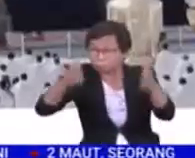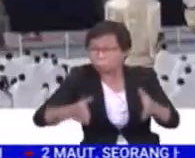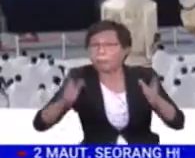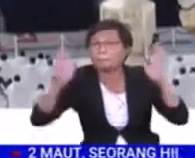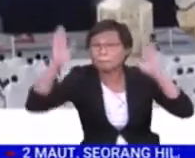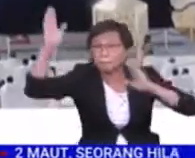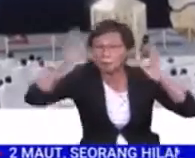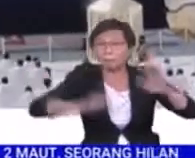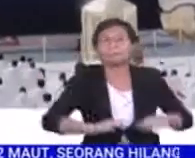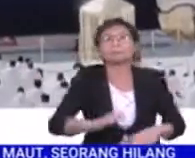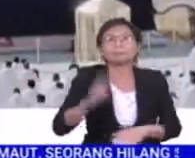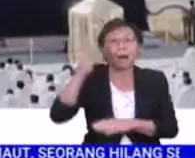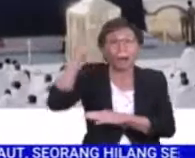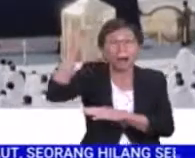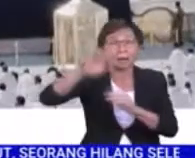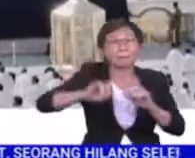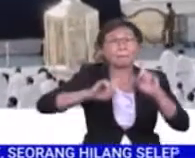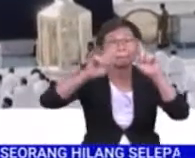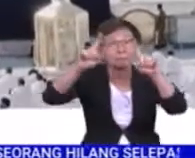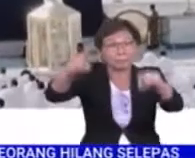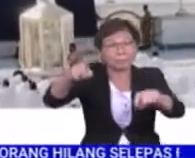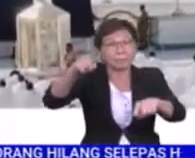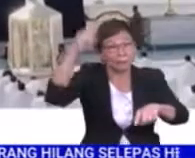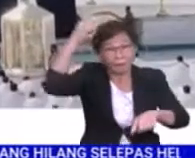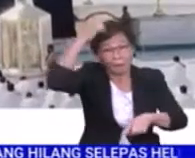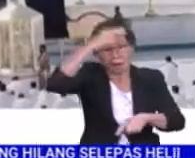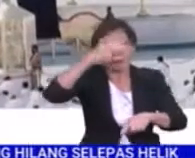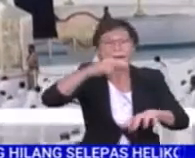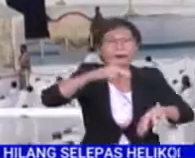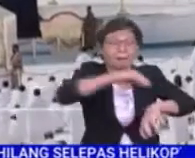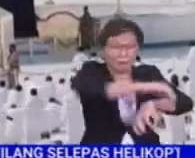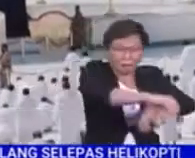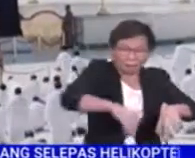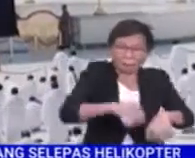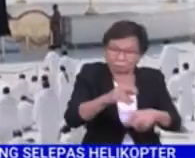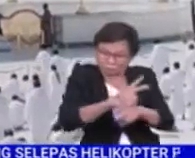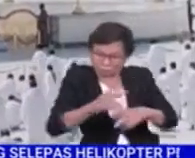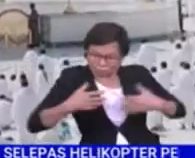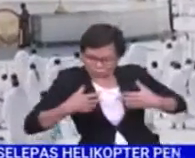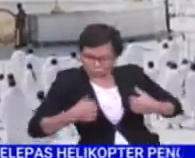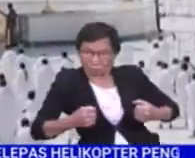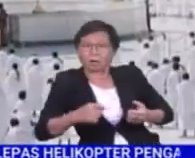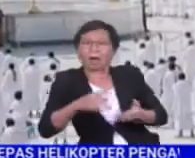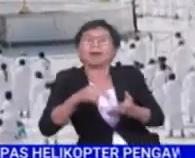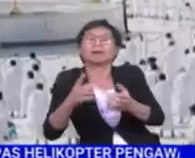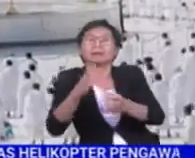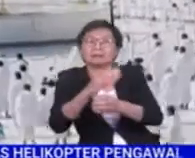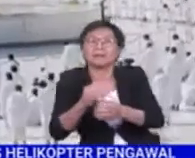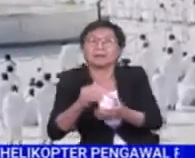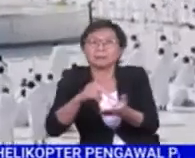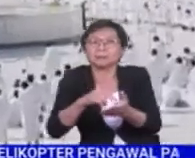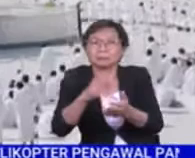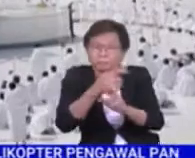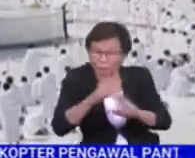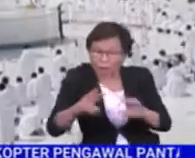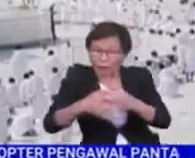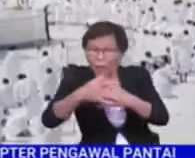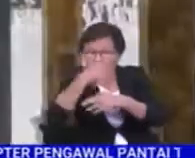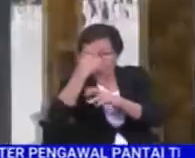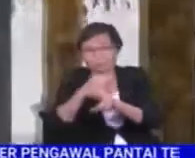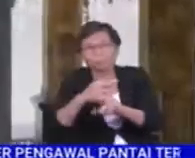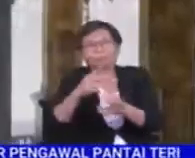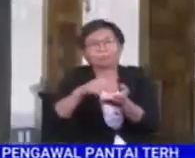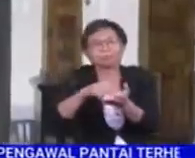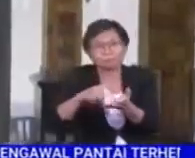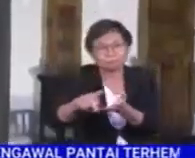bakal haji dinasehatkan untuk membuat prosedur awal dari segi kesehatan dan perbelanjaan serta ini Kerajaan Arab Saudi masih belum membuat